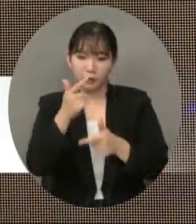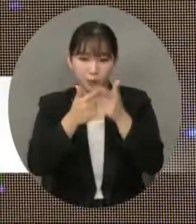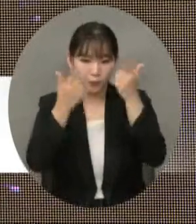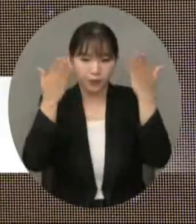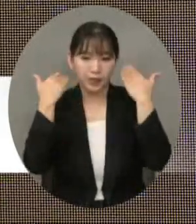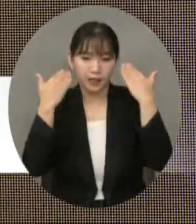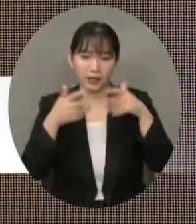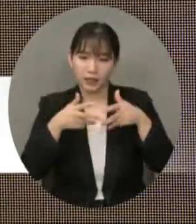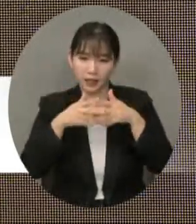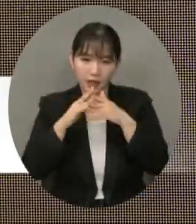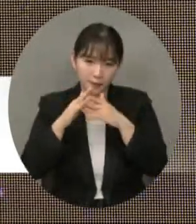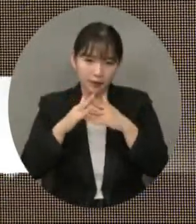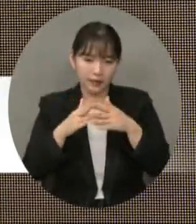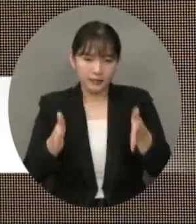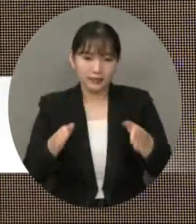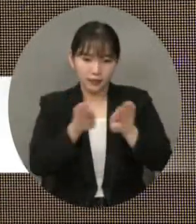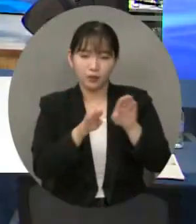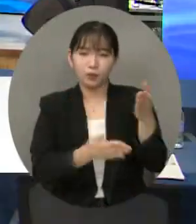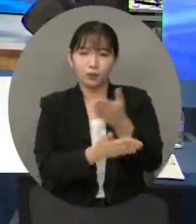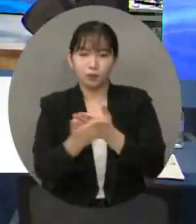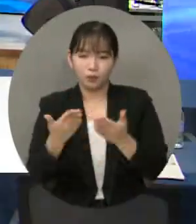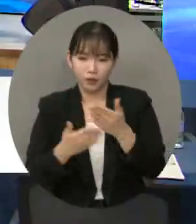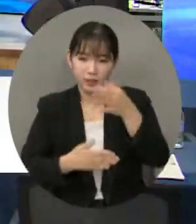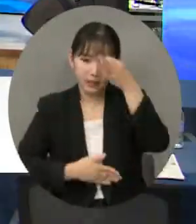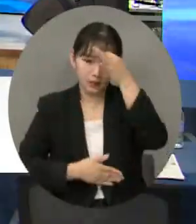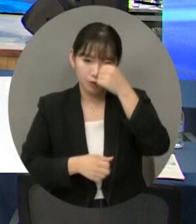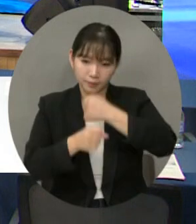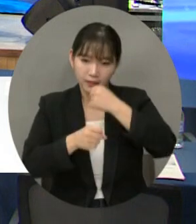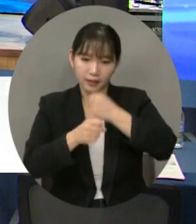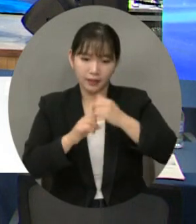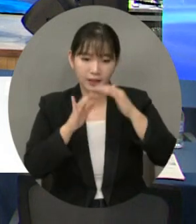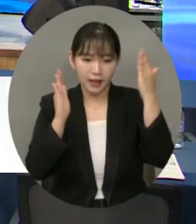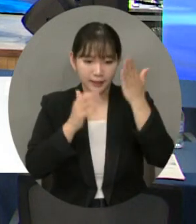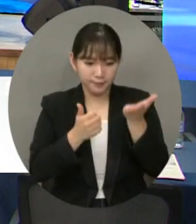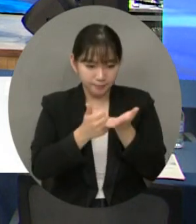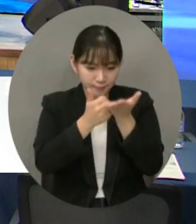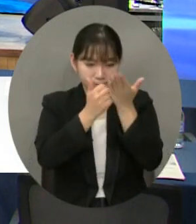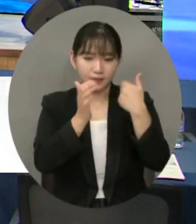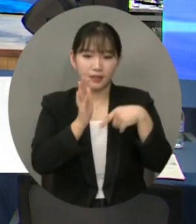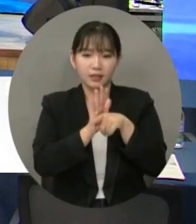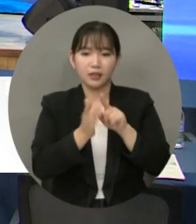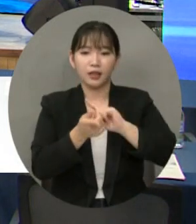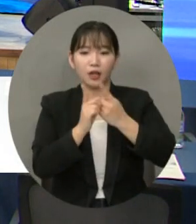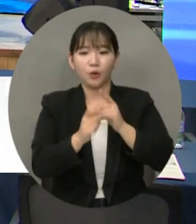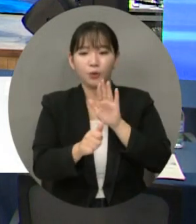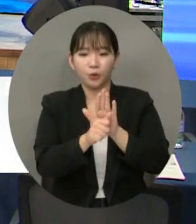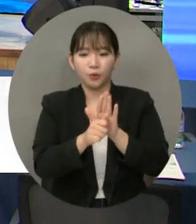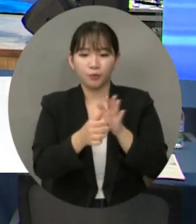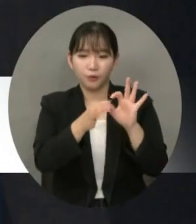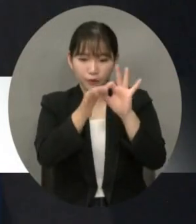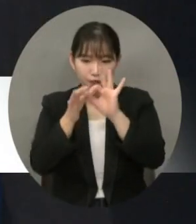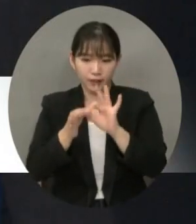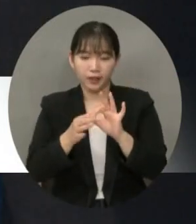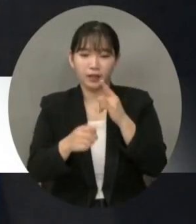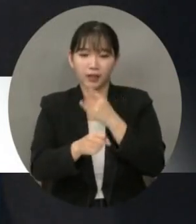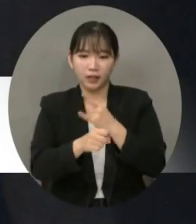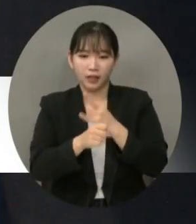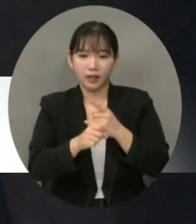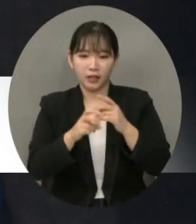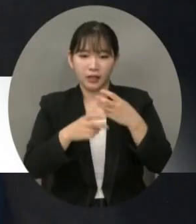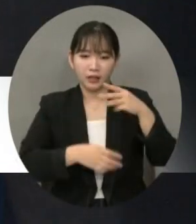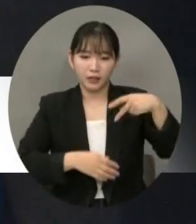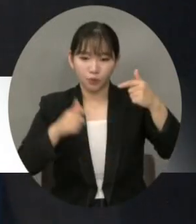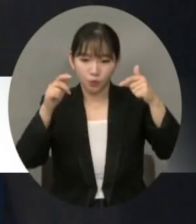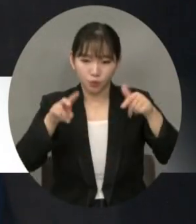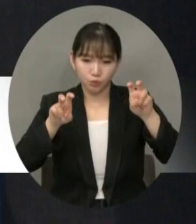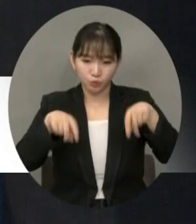등은 개발 기반 시설을 공유하고 기술 개발과 인재 양성 등에서 유기적인 협력 관계를 유지하면서 무탄소